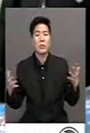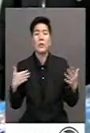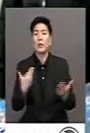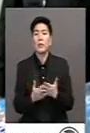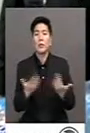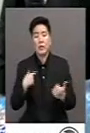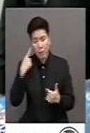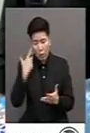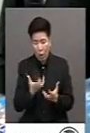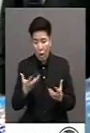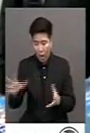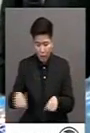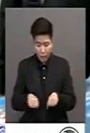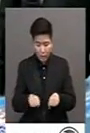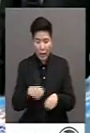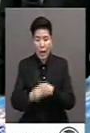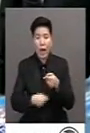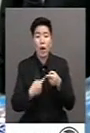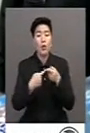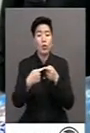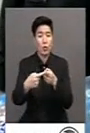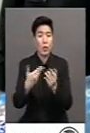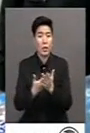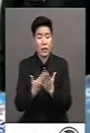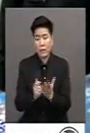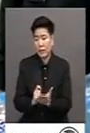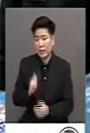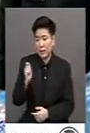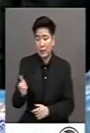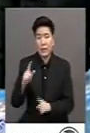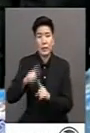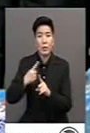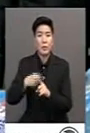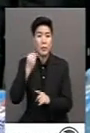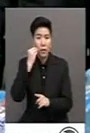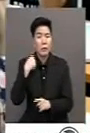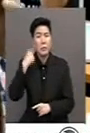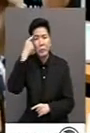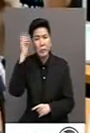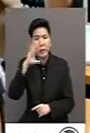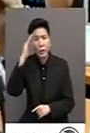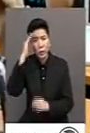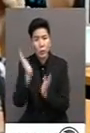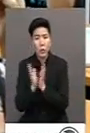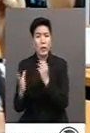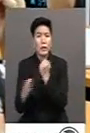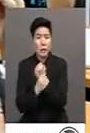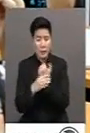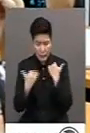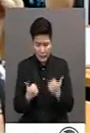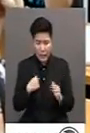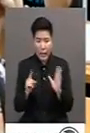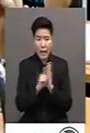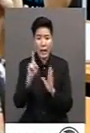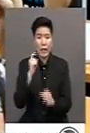ะว่าจะเอาของที่ขายได้เอาไปขายต่อแล้วก็เอาเงินมาจ่ายค่าเช่าบ้านที่ค้างอยู่ไม่คิดว่าจะถูกจับยืนยันว่านี่ทำครั้ง